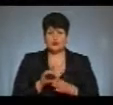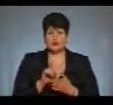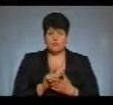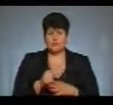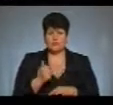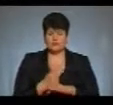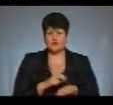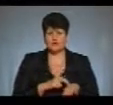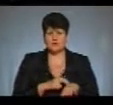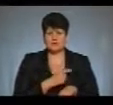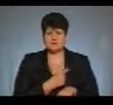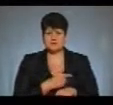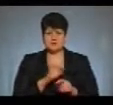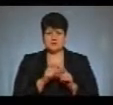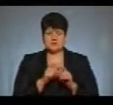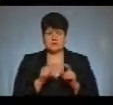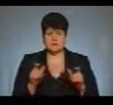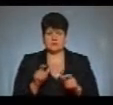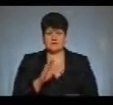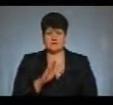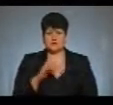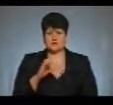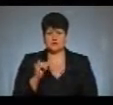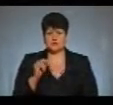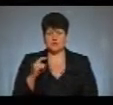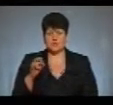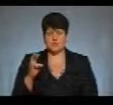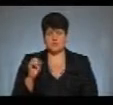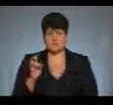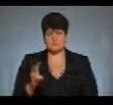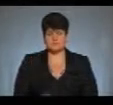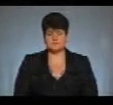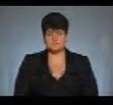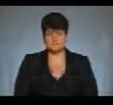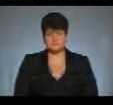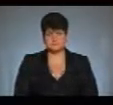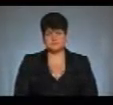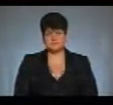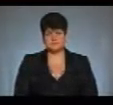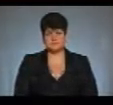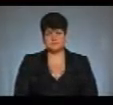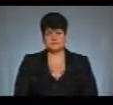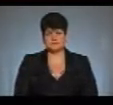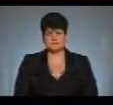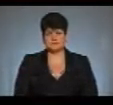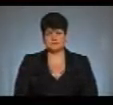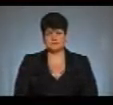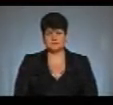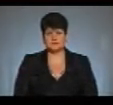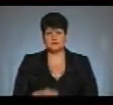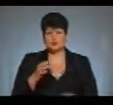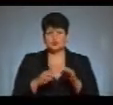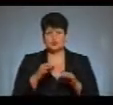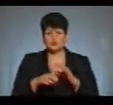головного лікаря цього медзакладу Валерій Суконін. Соломія Струс, Андрій Бодак. Новини. Суд обрав